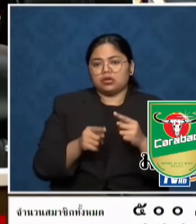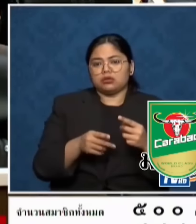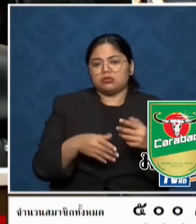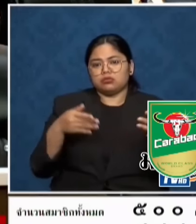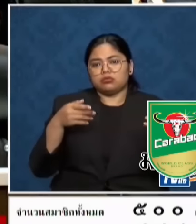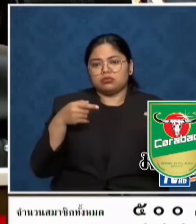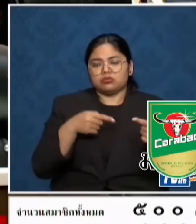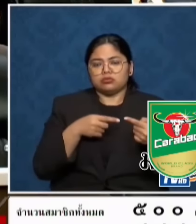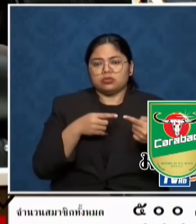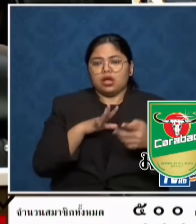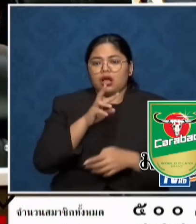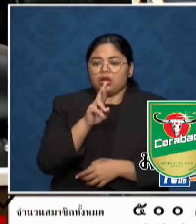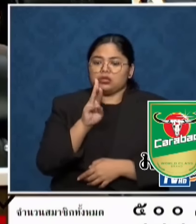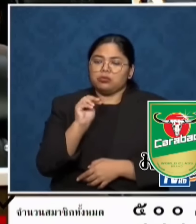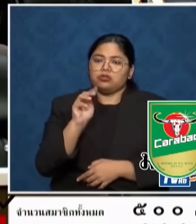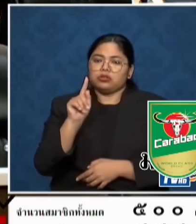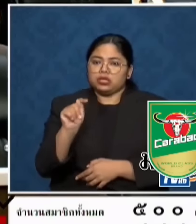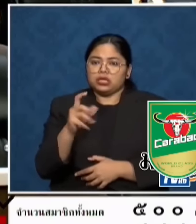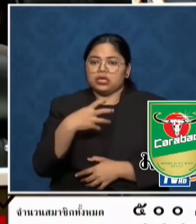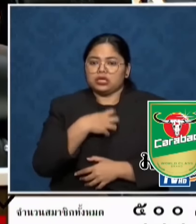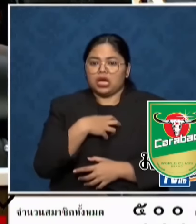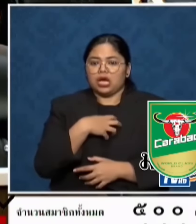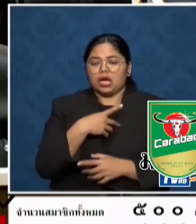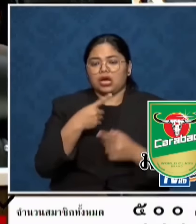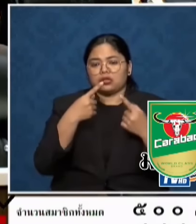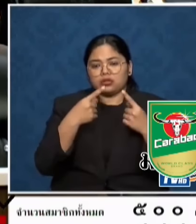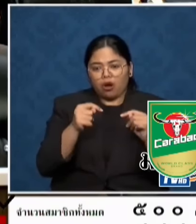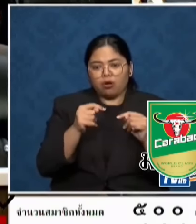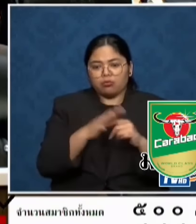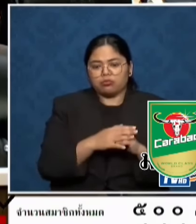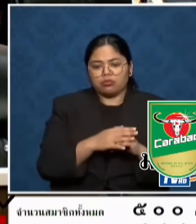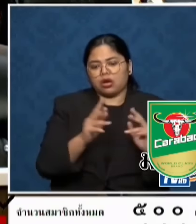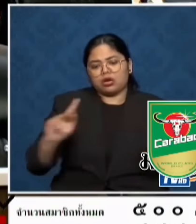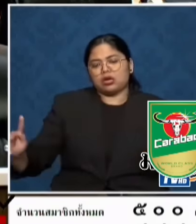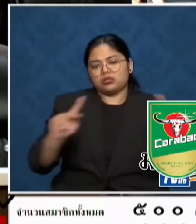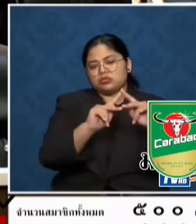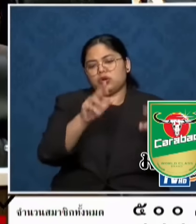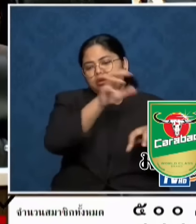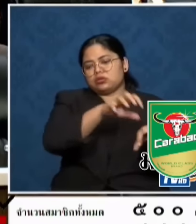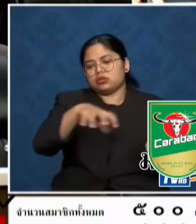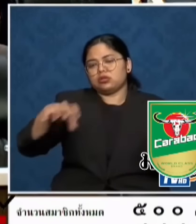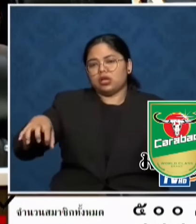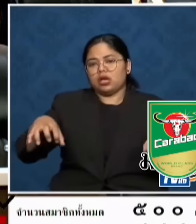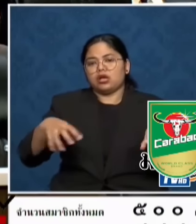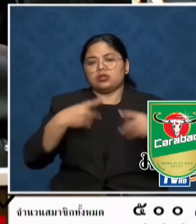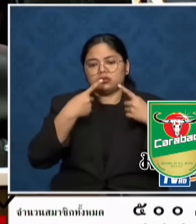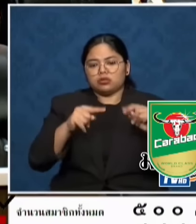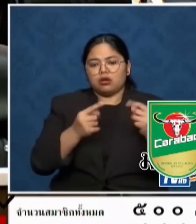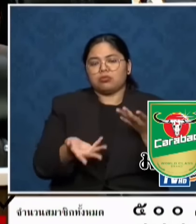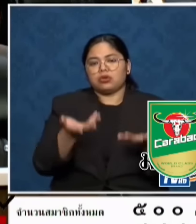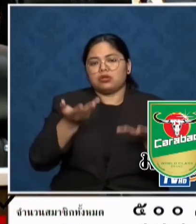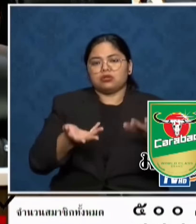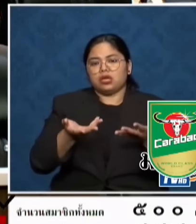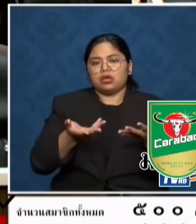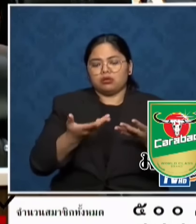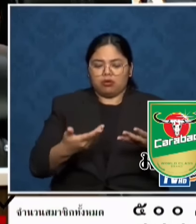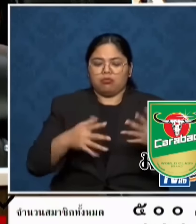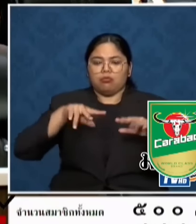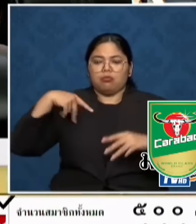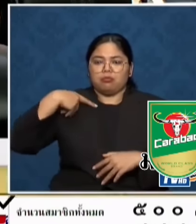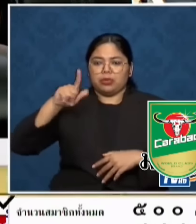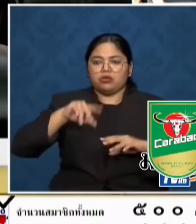่แกก็ย้อนเหมือนกึ่งๆเหมือนย้อนคืนก้าวไกลเหมือนกันแล้วยังไงก็อย่างเงี้ย คือแหมจะว่าเรื่องนี้มันก็มันย้อนไป